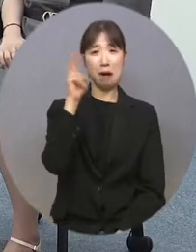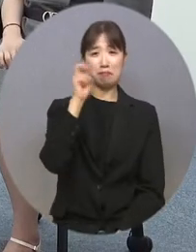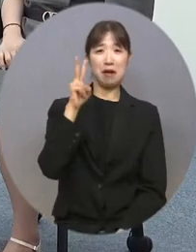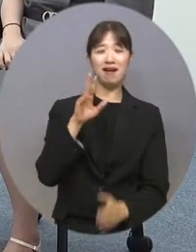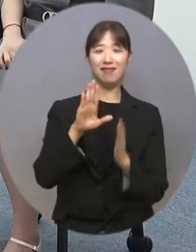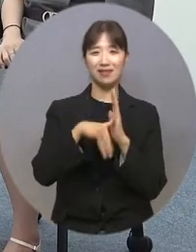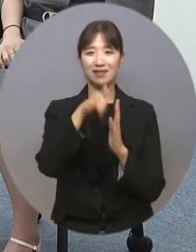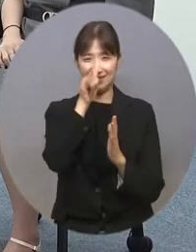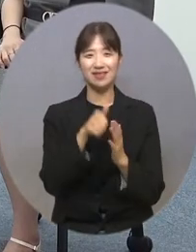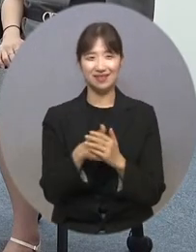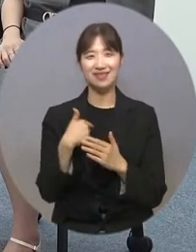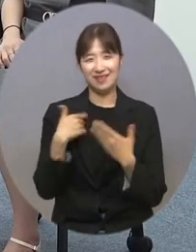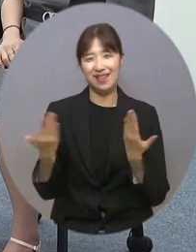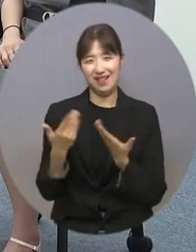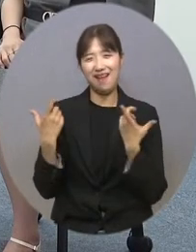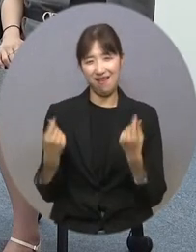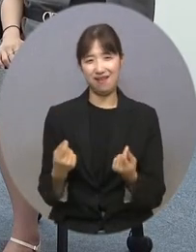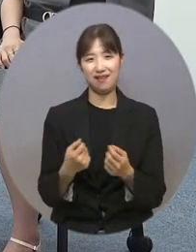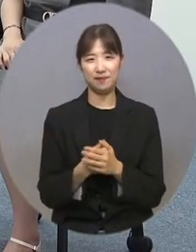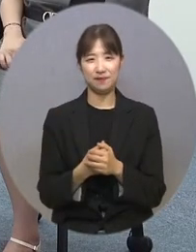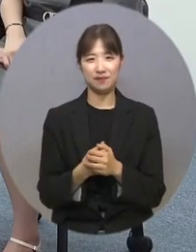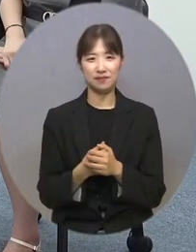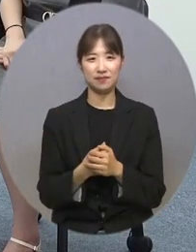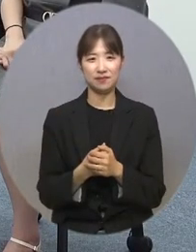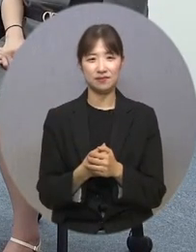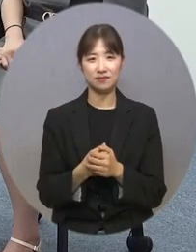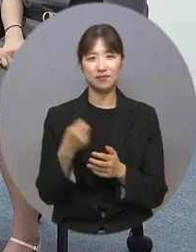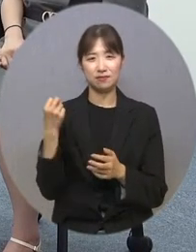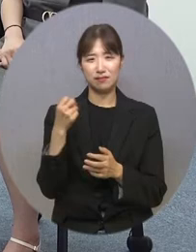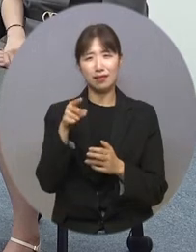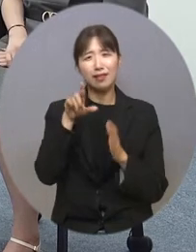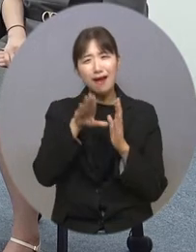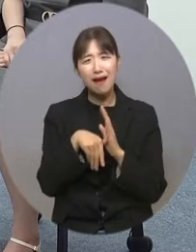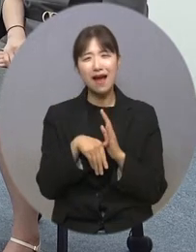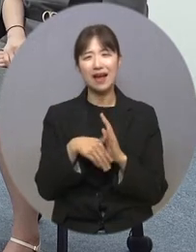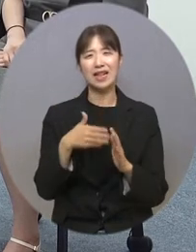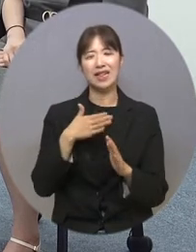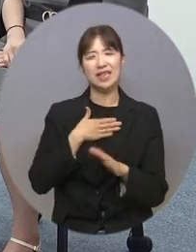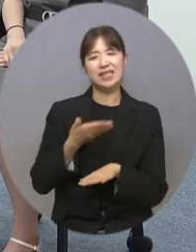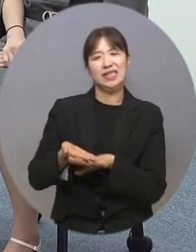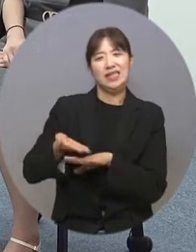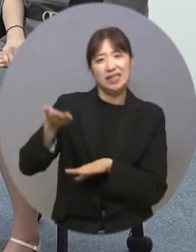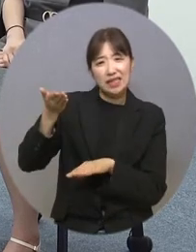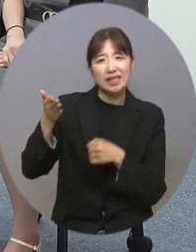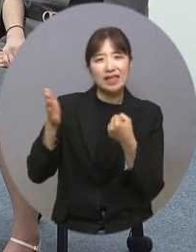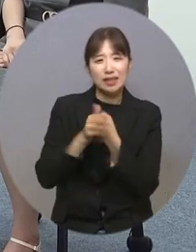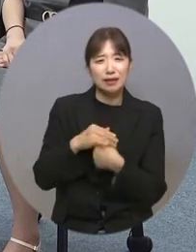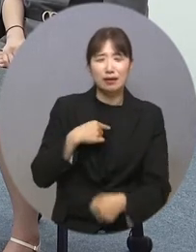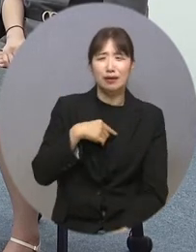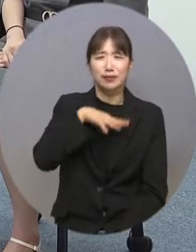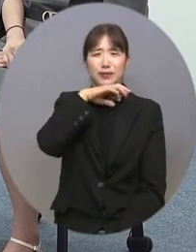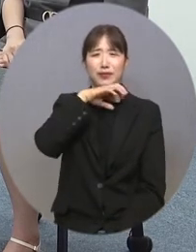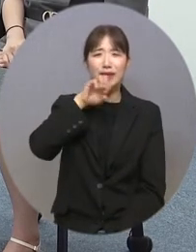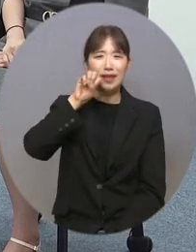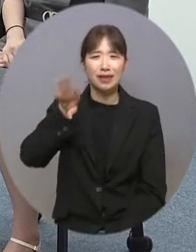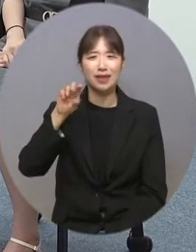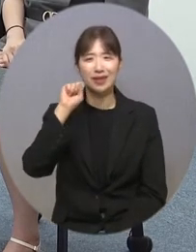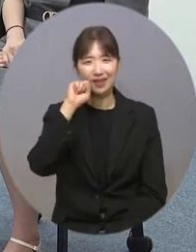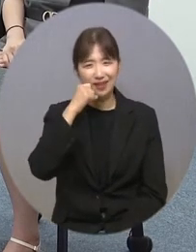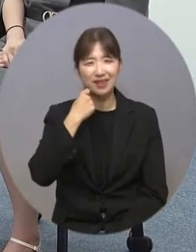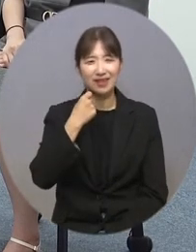같은 직원분들이 인데도 그랬다는 이걸 제가 상사 분 이다 보니까 뭐라고 말하 하기도 좀 그렇고